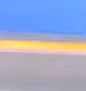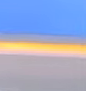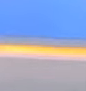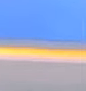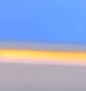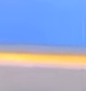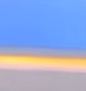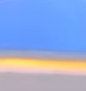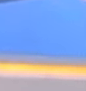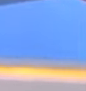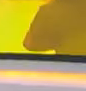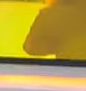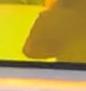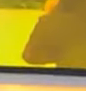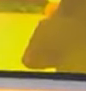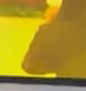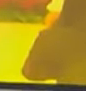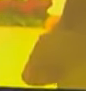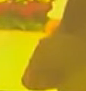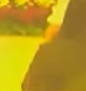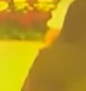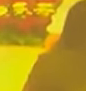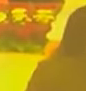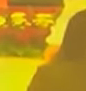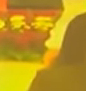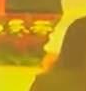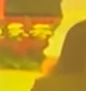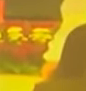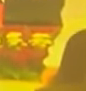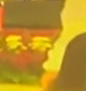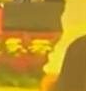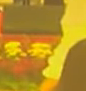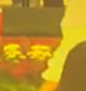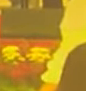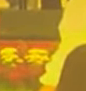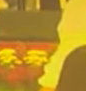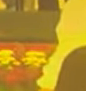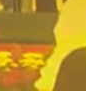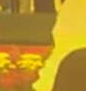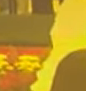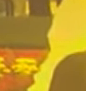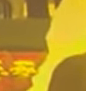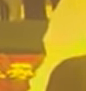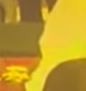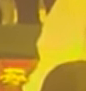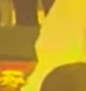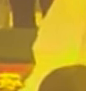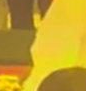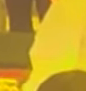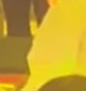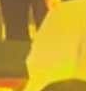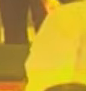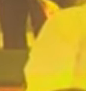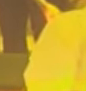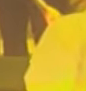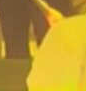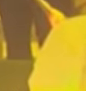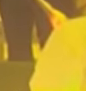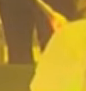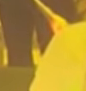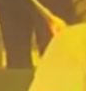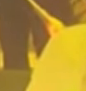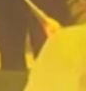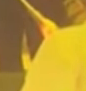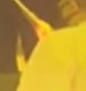Lagu Setia yang dinyanyikan oleh Wani Carey digubah dan juga dicipta pada tahun 1987 oleh Dato' Ahmad Dasilah